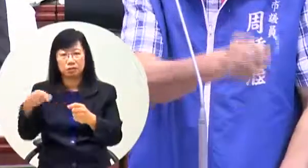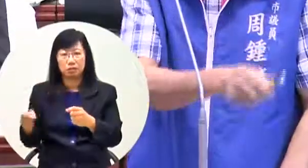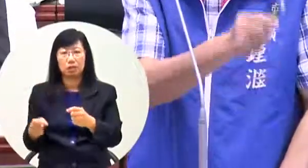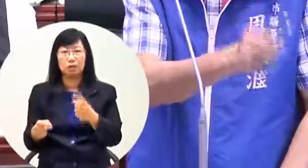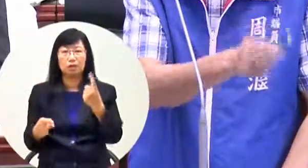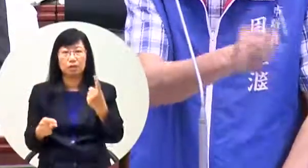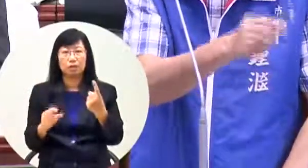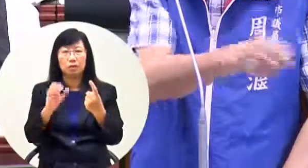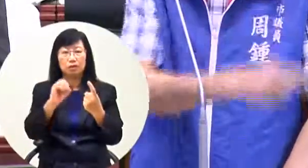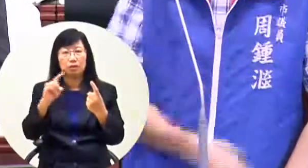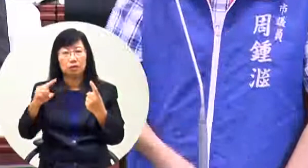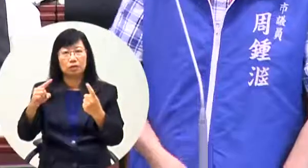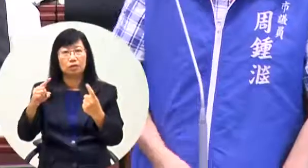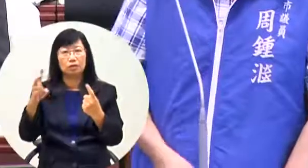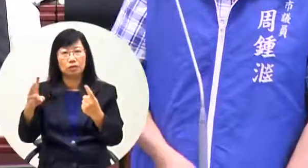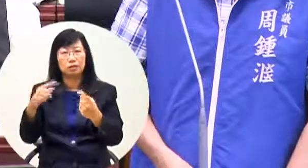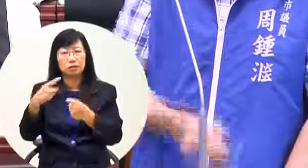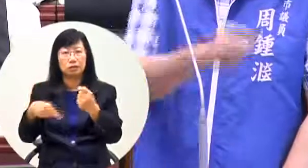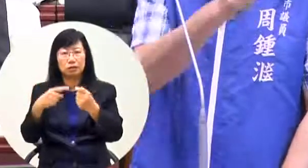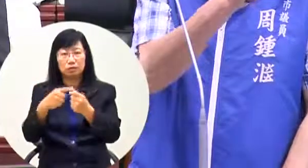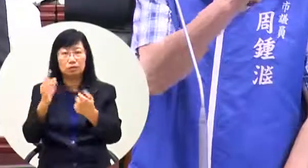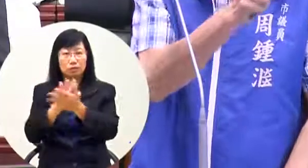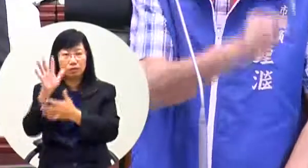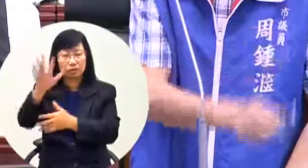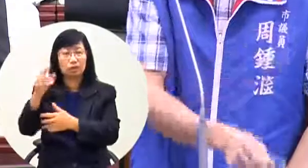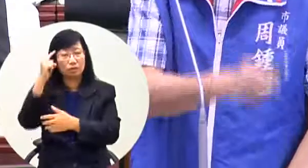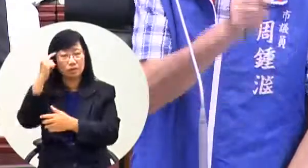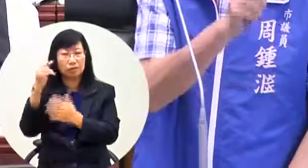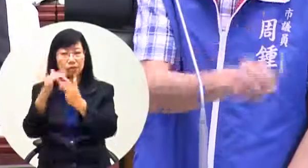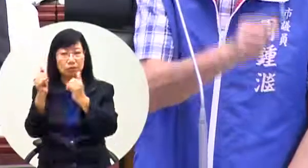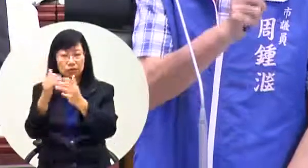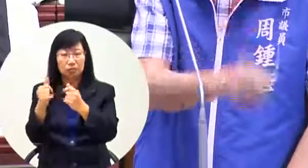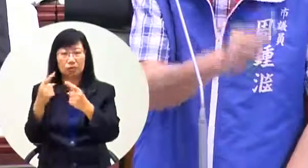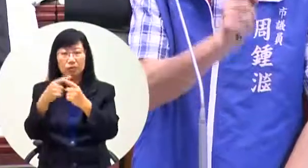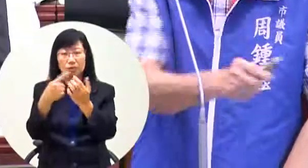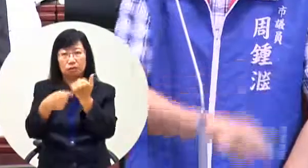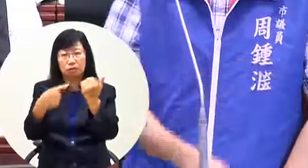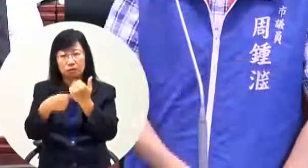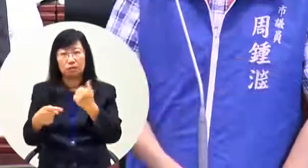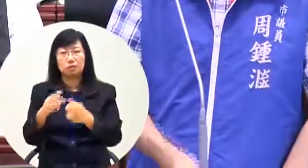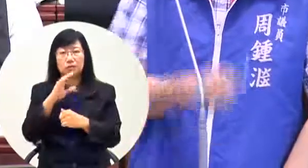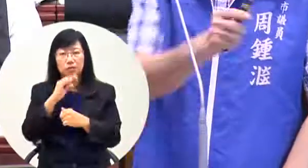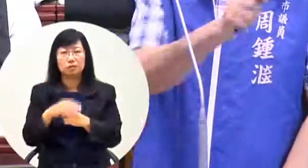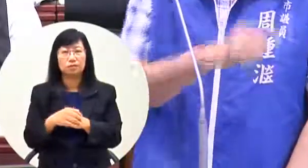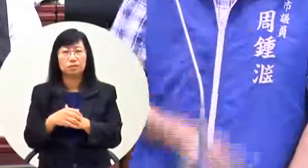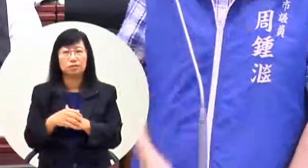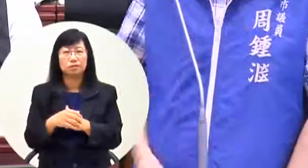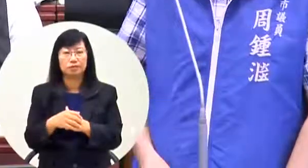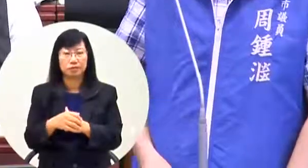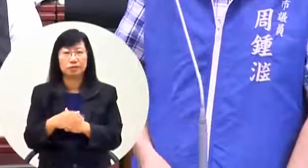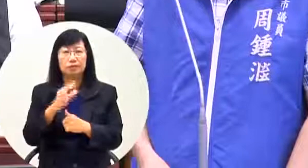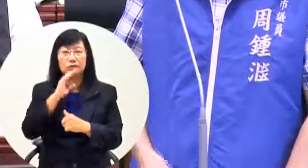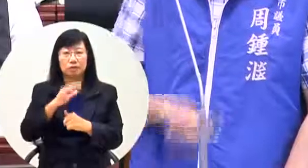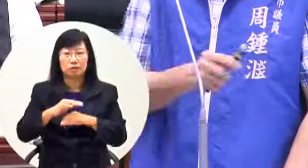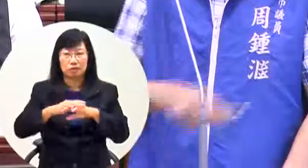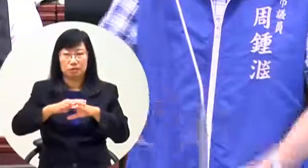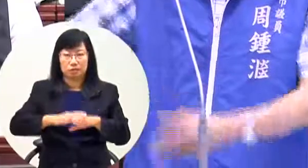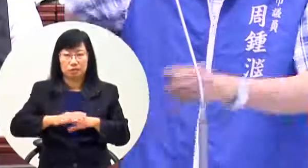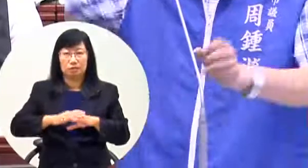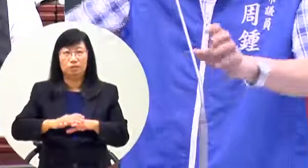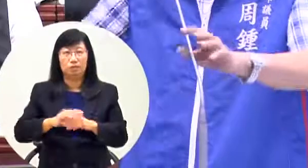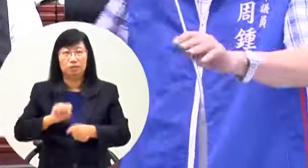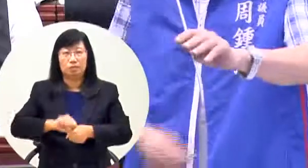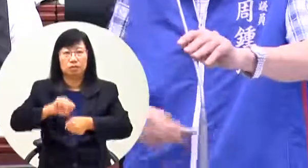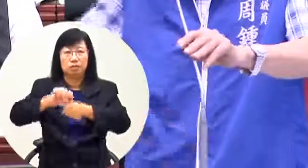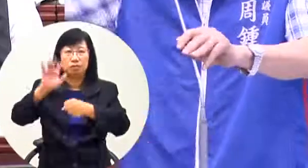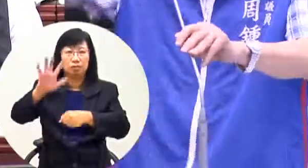口一样，学生数都是稳健的增加。啊，你知道现在